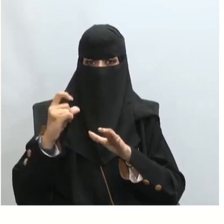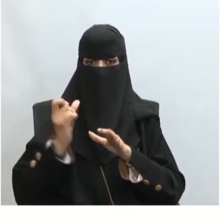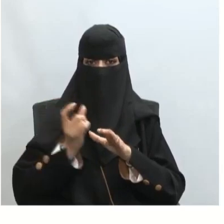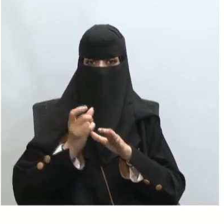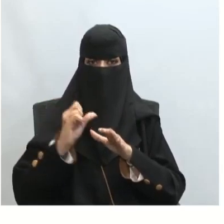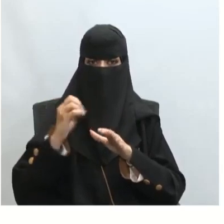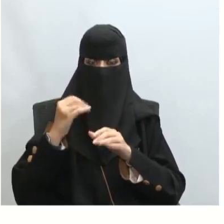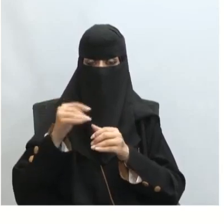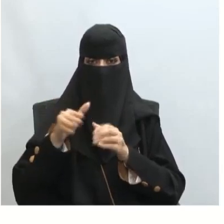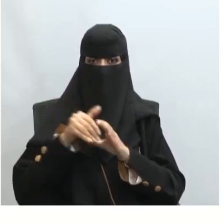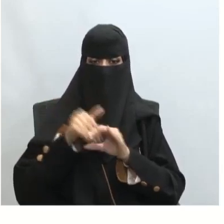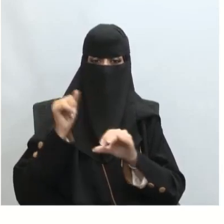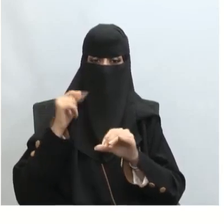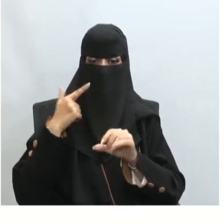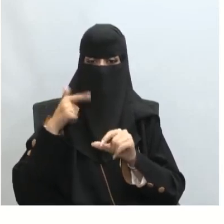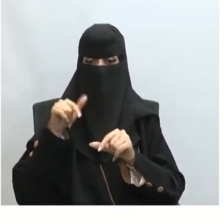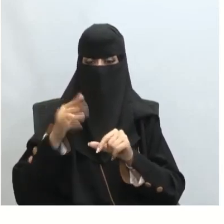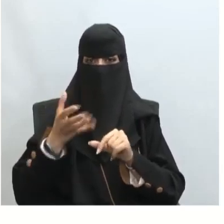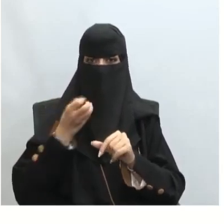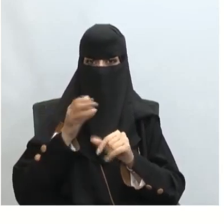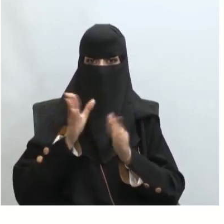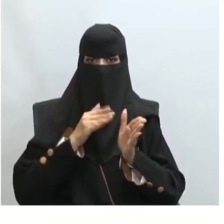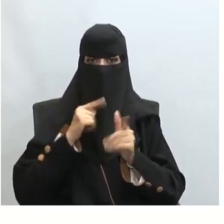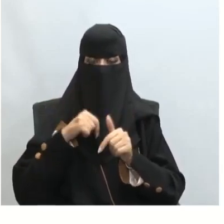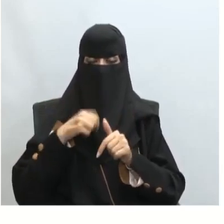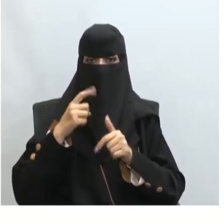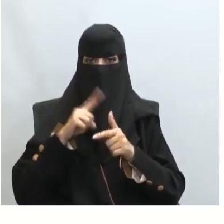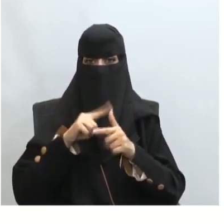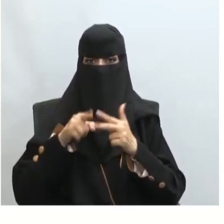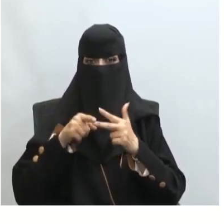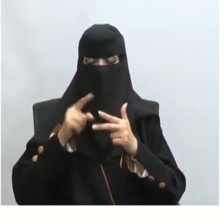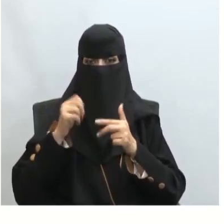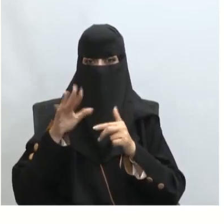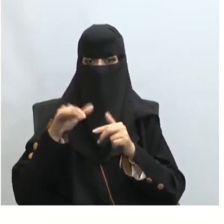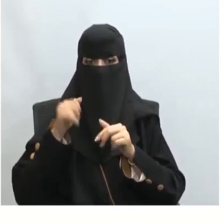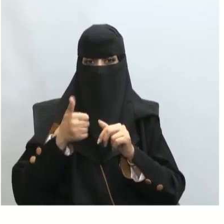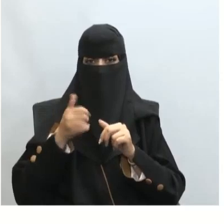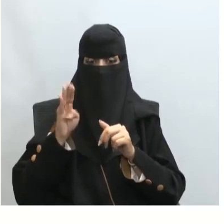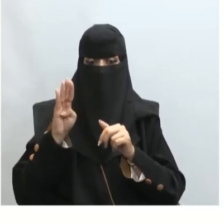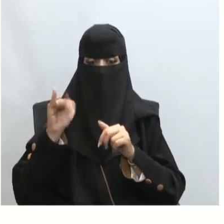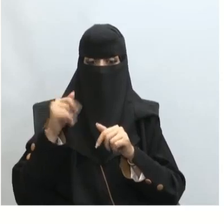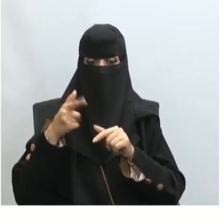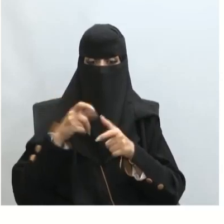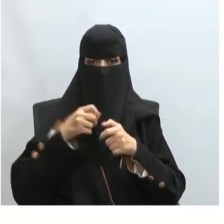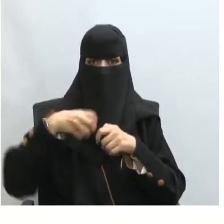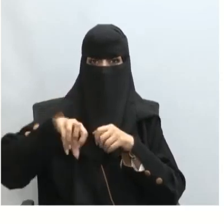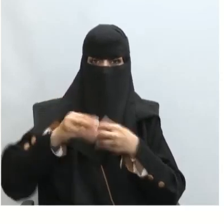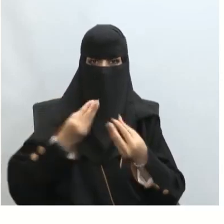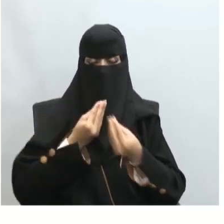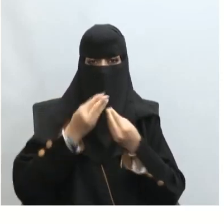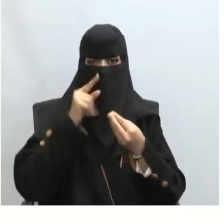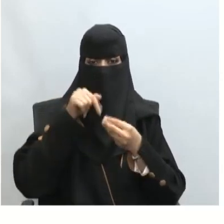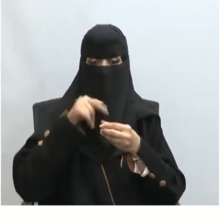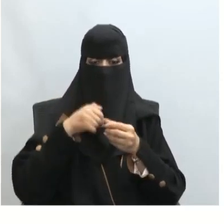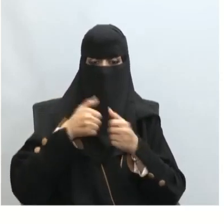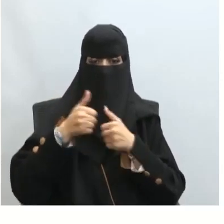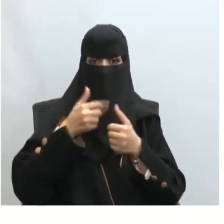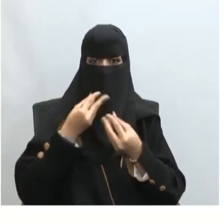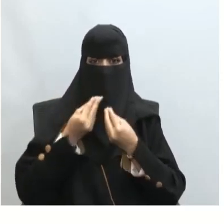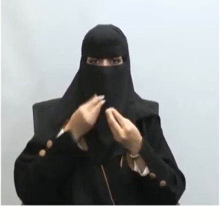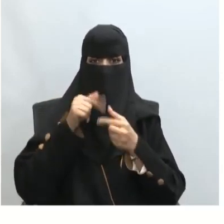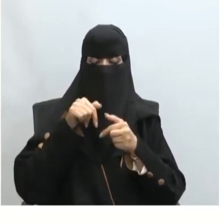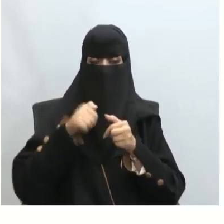ترتد الرابطه سيعطيني ثاني اكسيد الكربون اذا نوع هذا التفاعل تفاعل